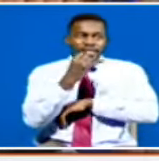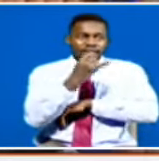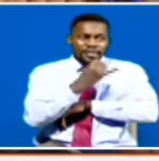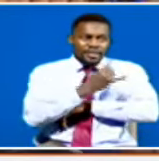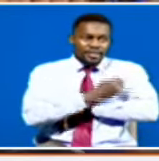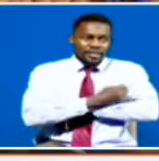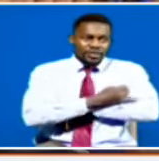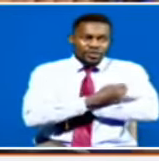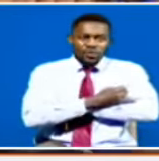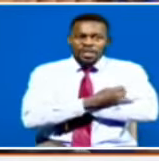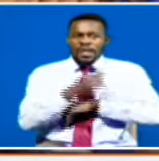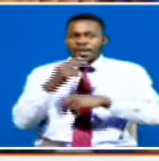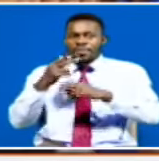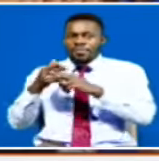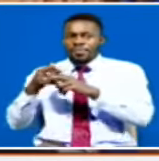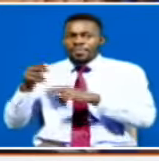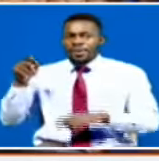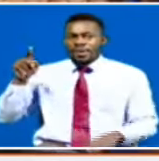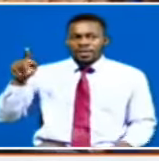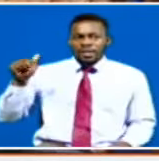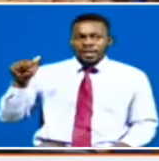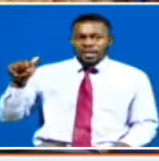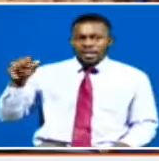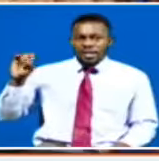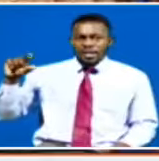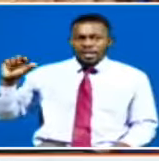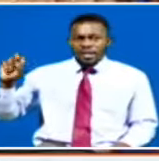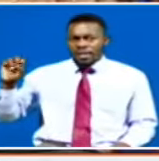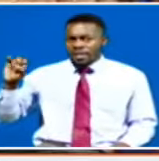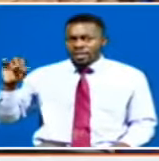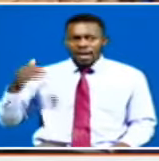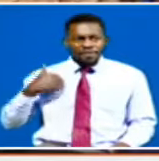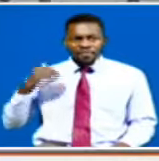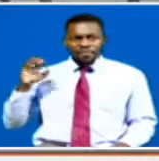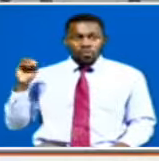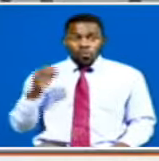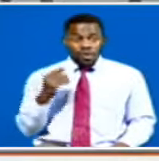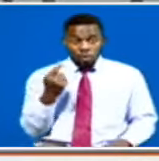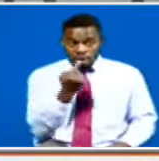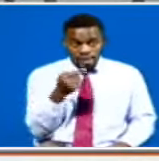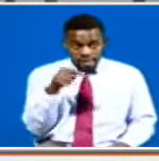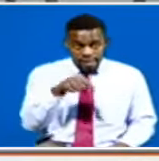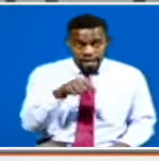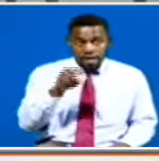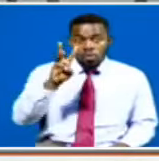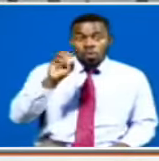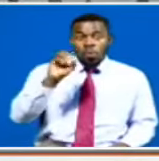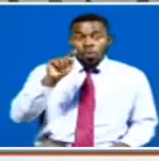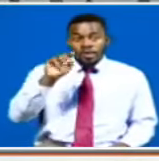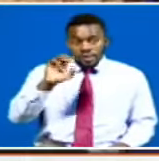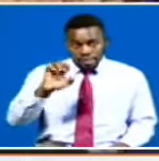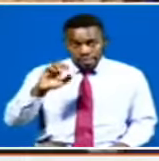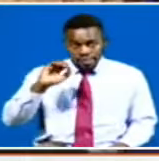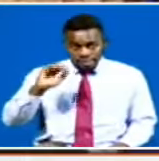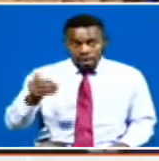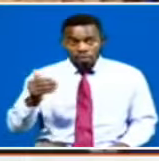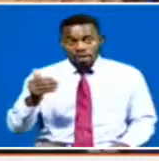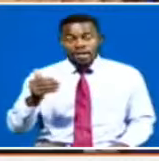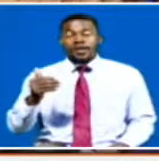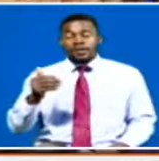name Kiangine. We operate with the main campus, which is here in Watertown, here in Water next to Makueni